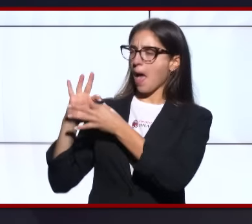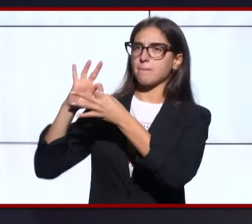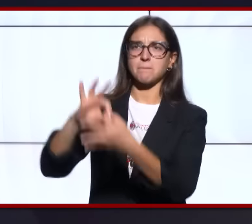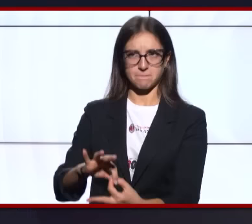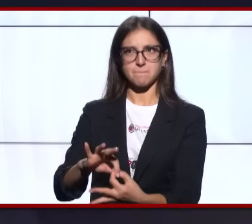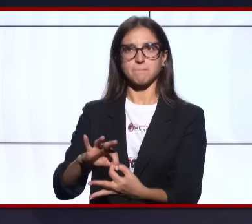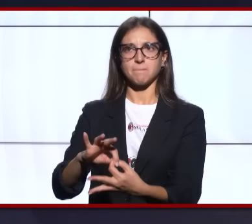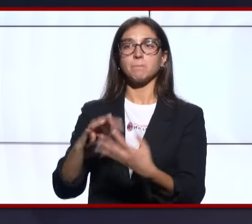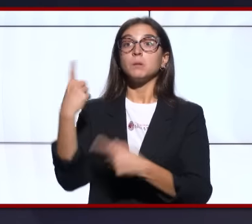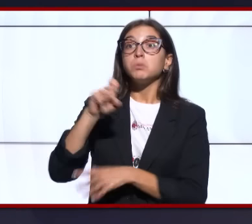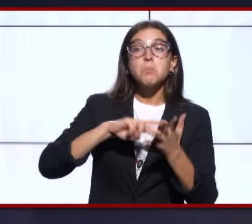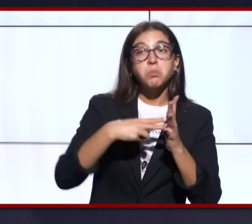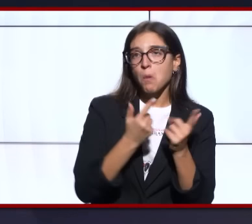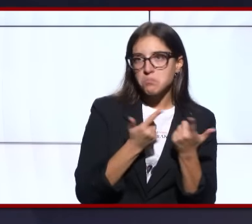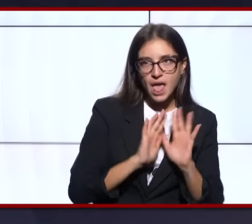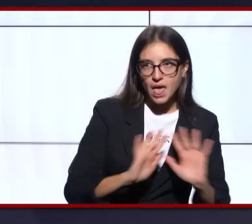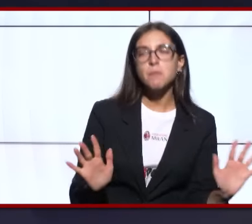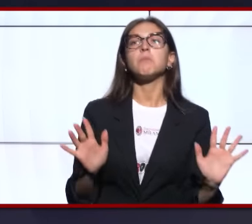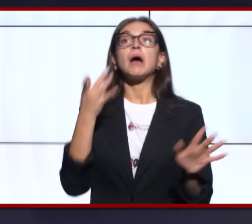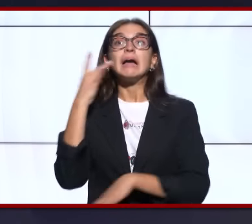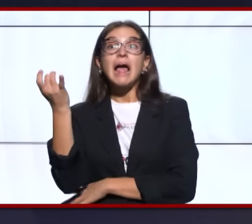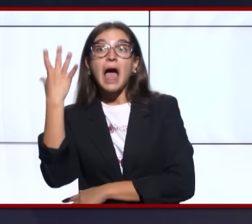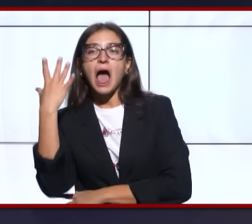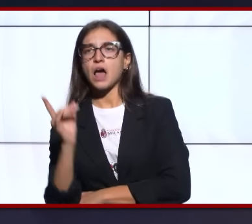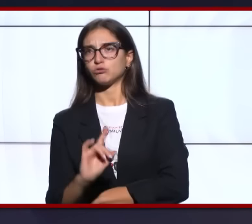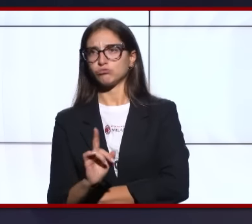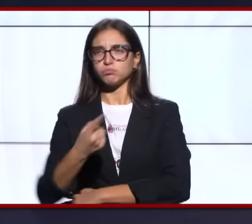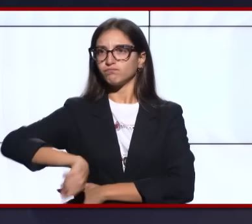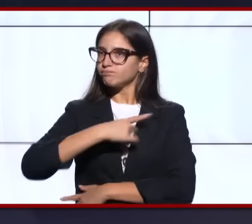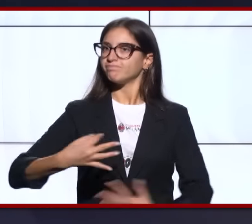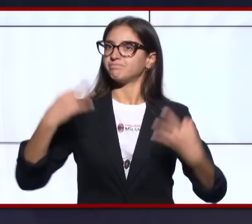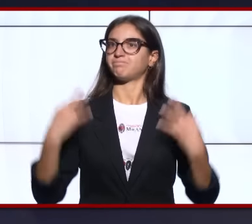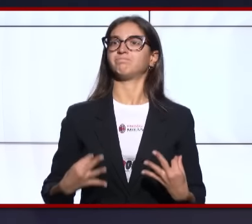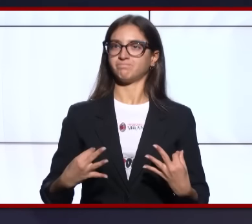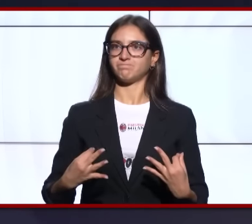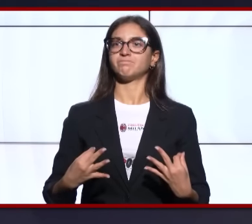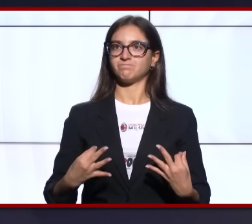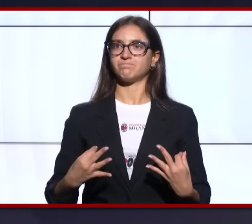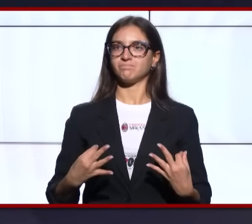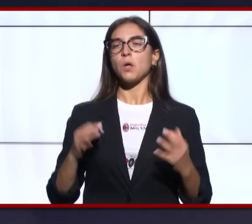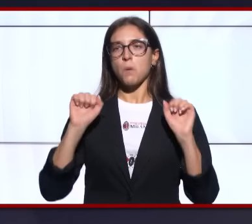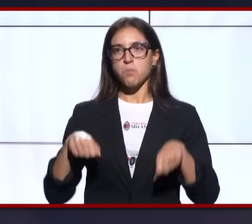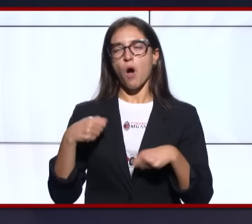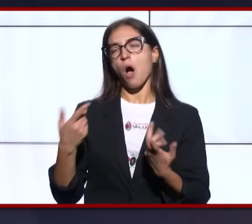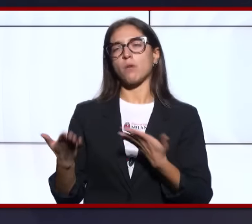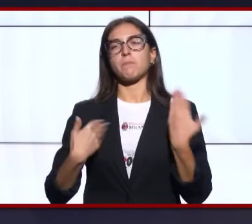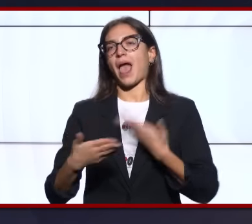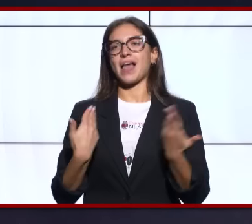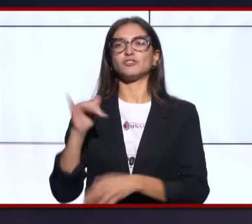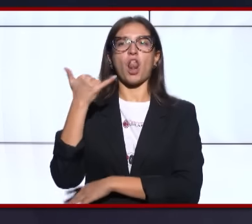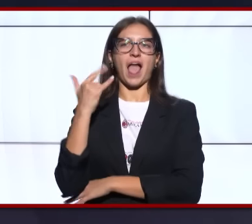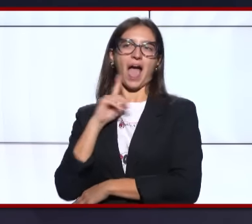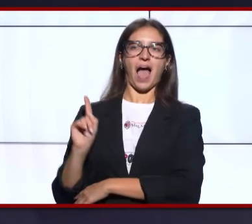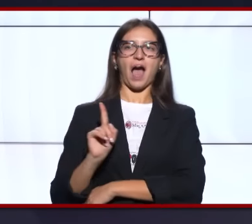problema non è un caso eh E siamo sicuro che lui ritornerà presto a